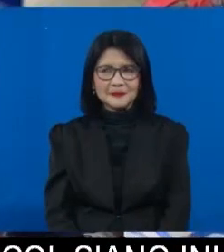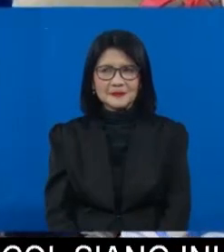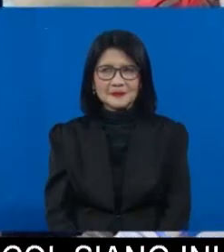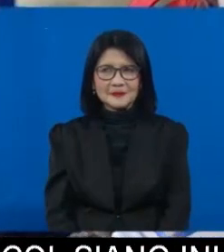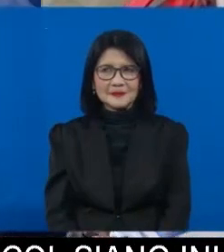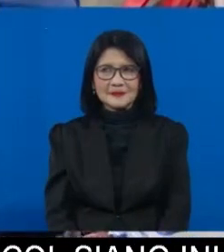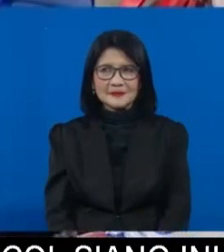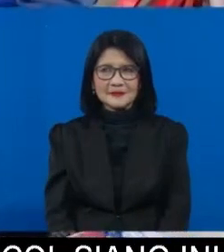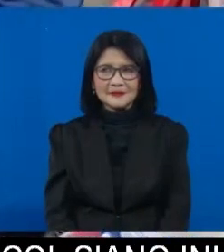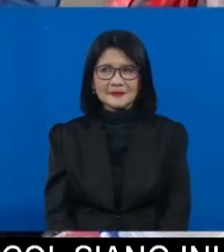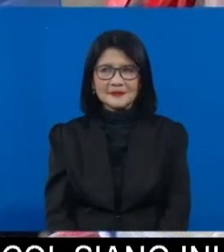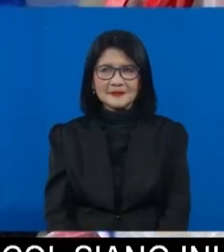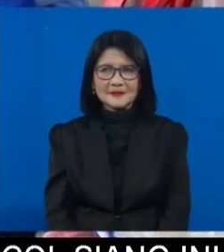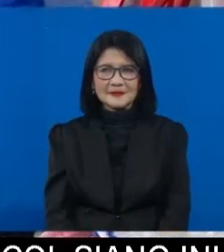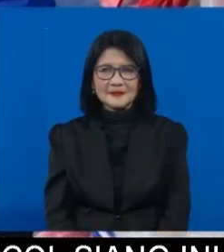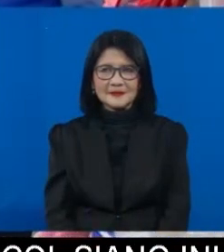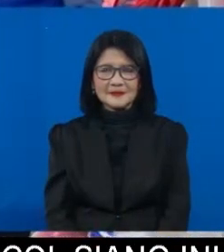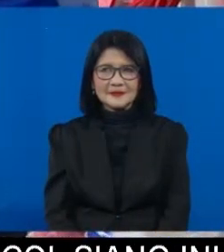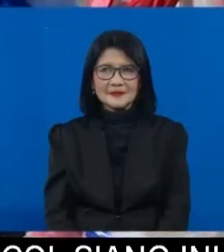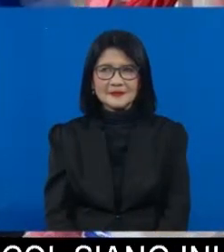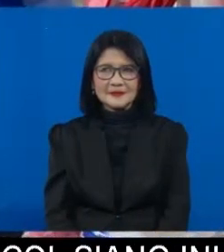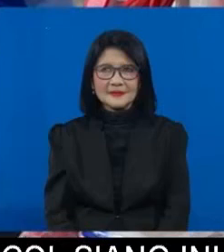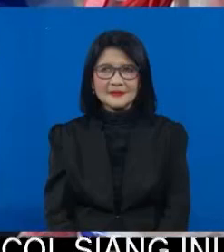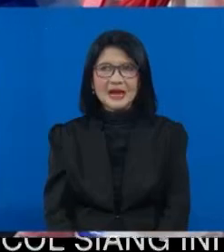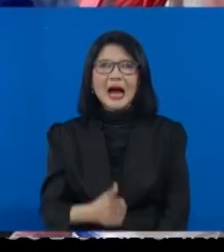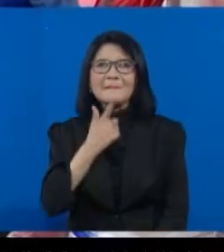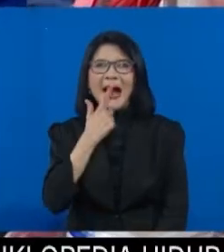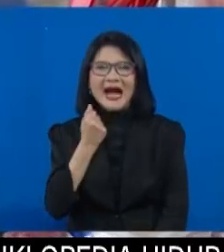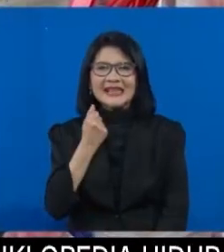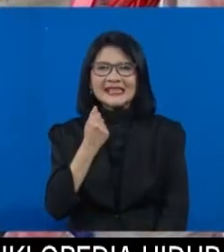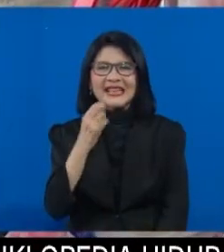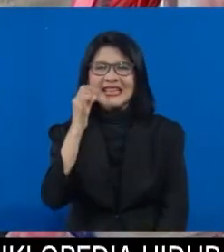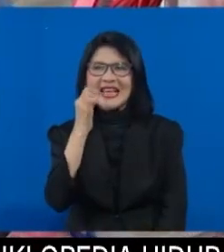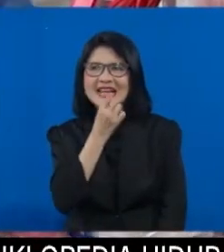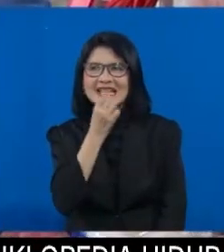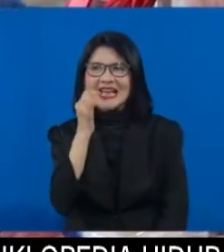Manis banget, tapi apa ya? Dia lengket-lengket di gigi.